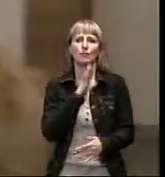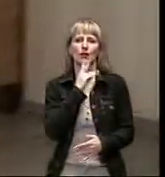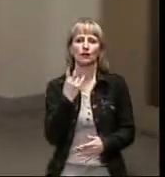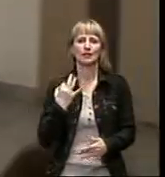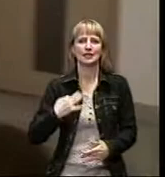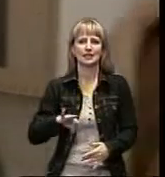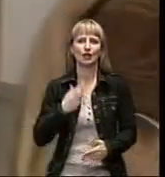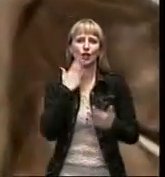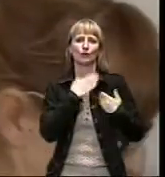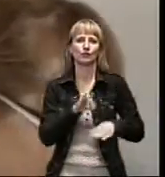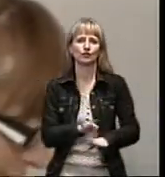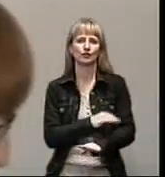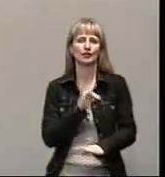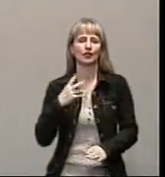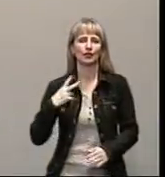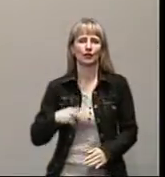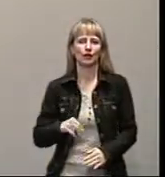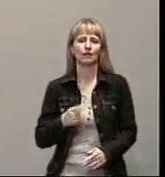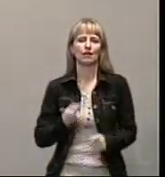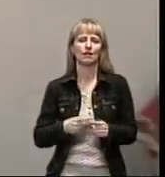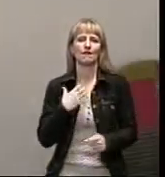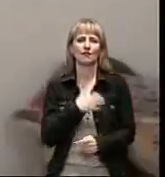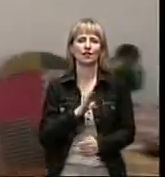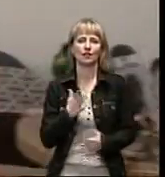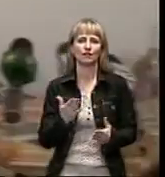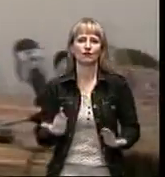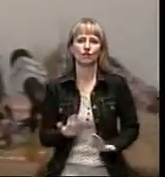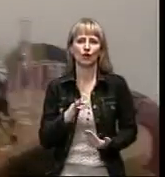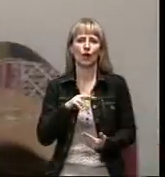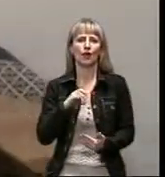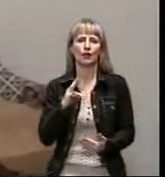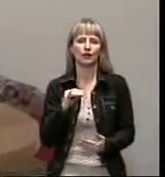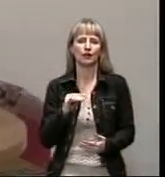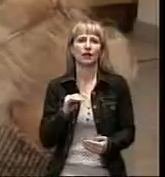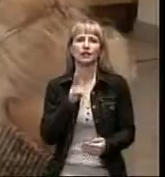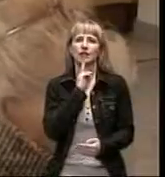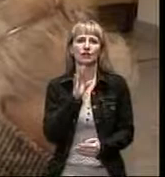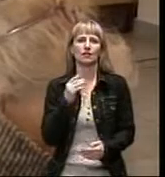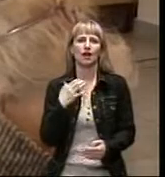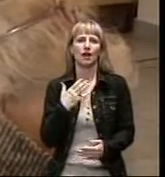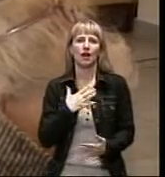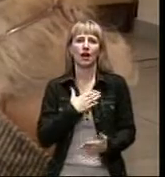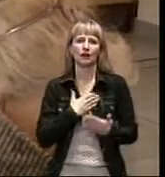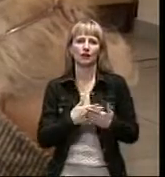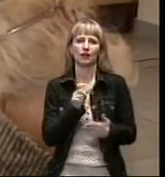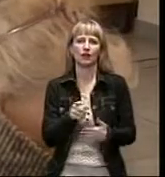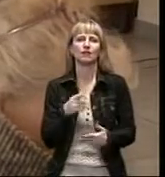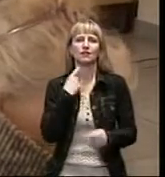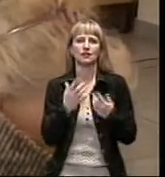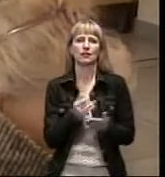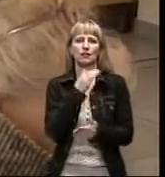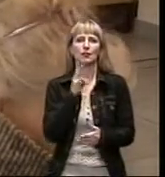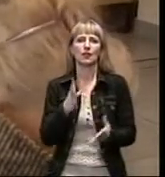синів, люблячої дружини та доньки – пріоритет в житті Олени. Тож, попри напружений графік, вона завжди знаходить час на родину